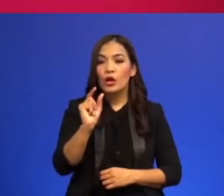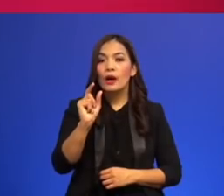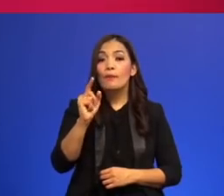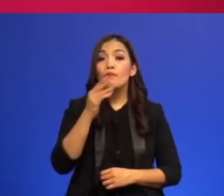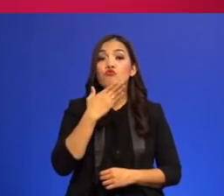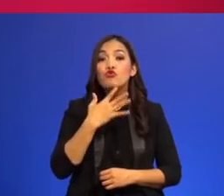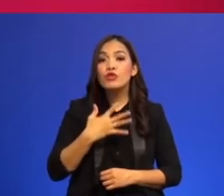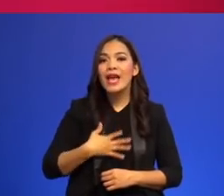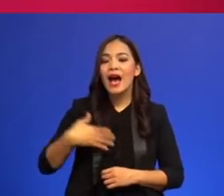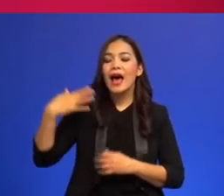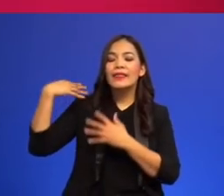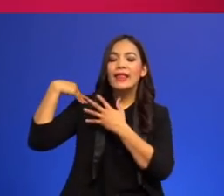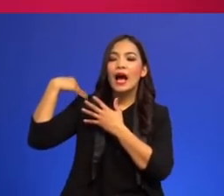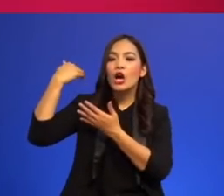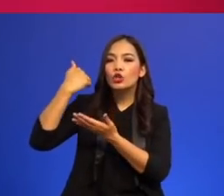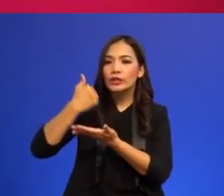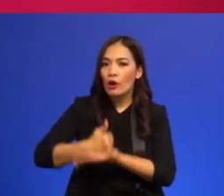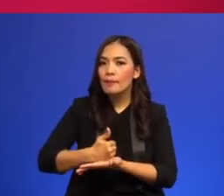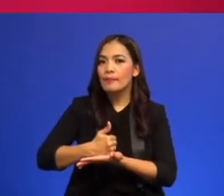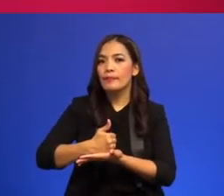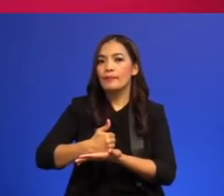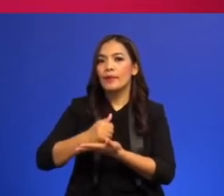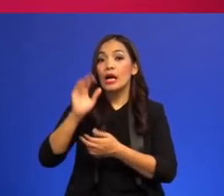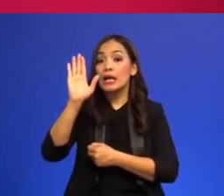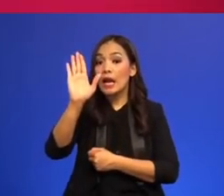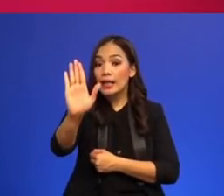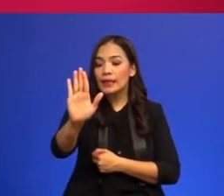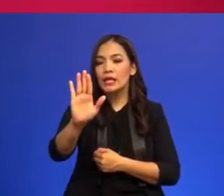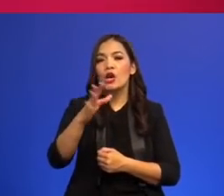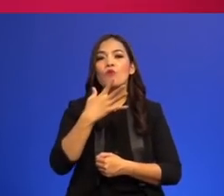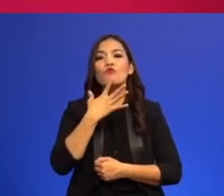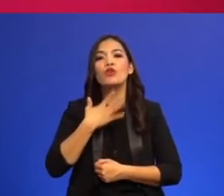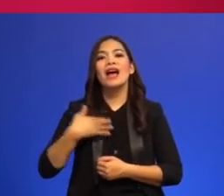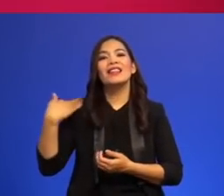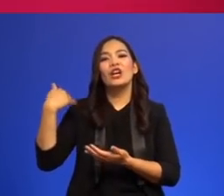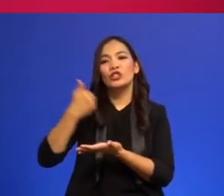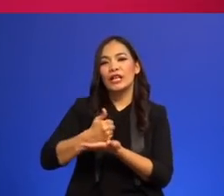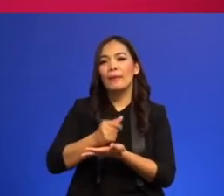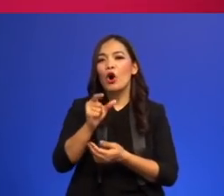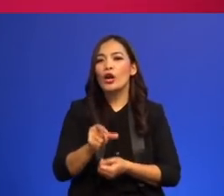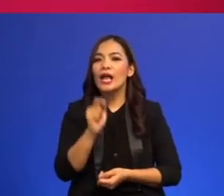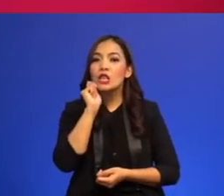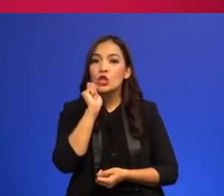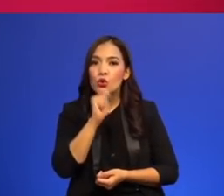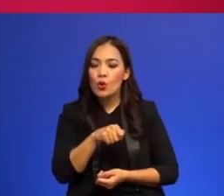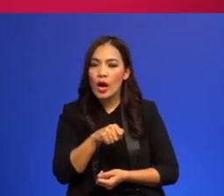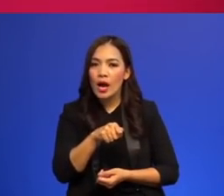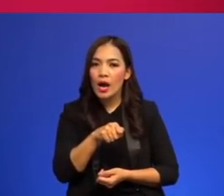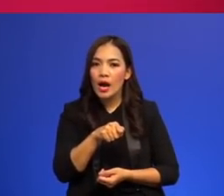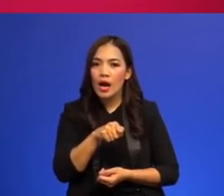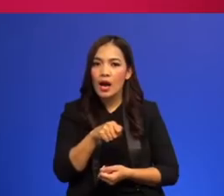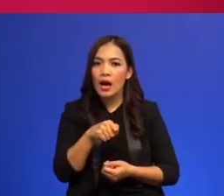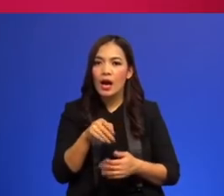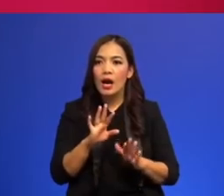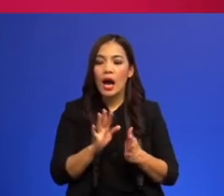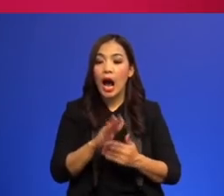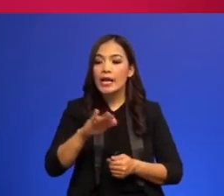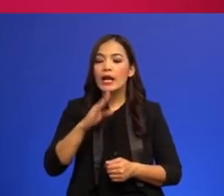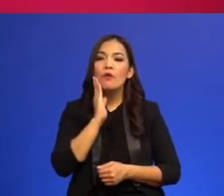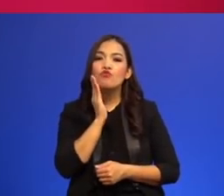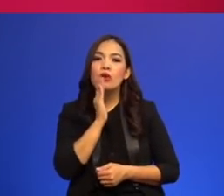menanggung bahwa kelak kita memikul orang tua. Ini nasihat untuk generasi muda atau